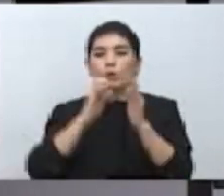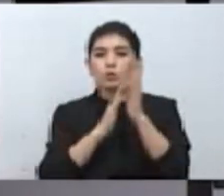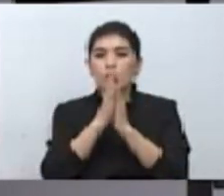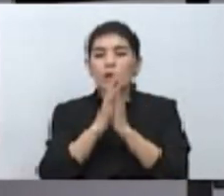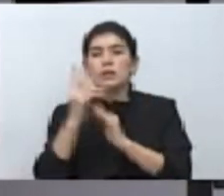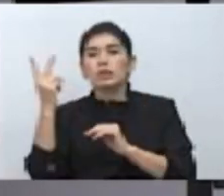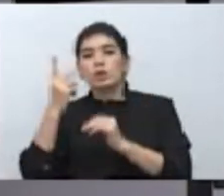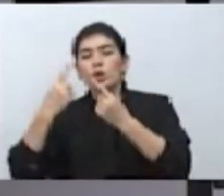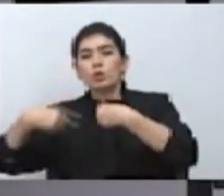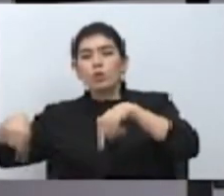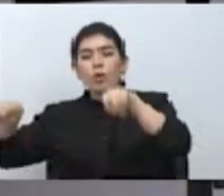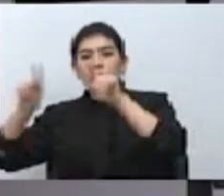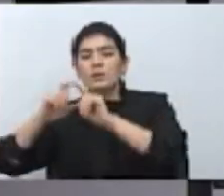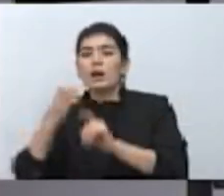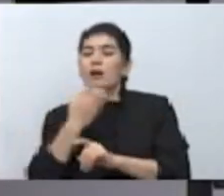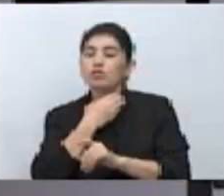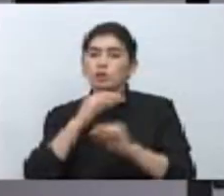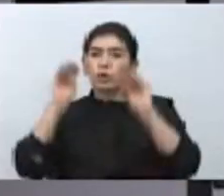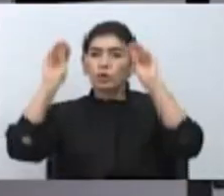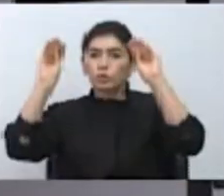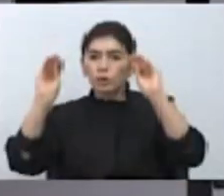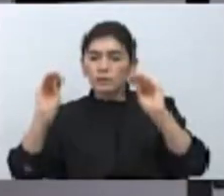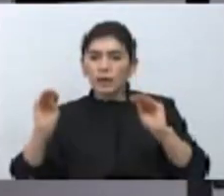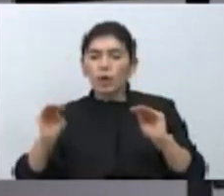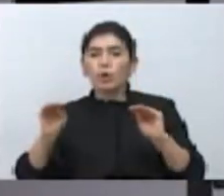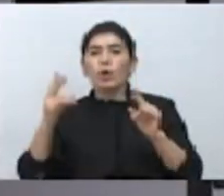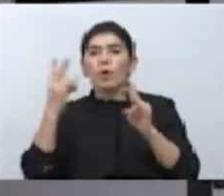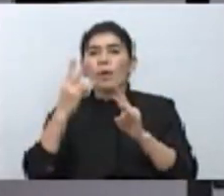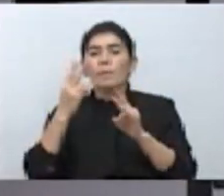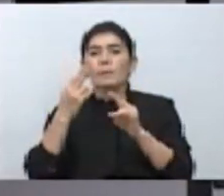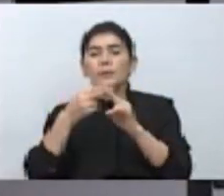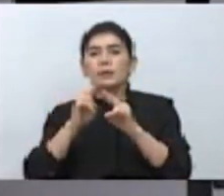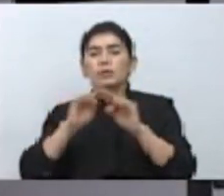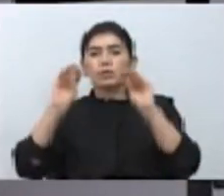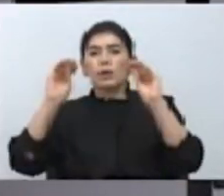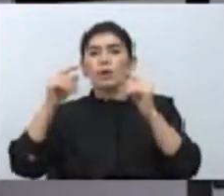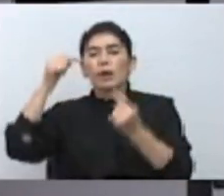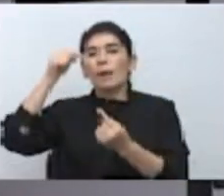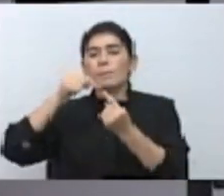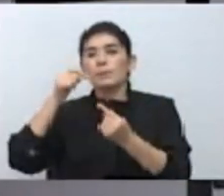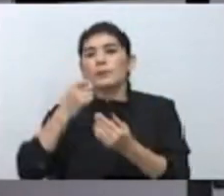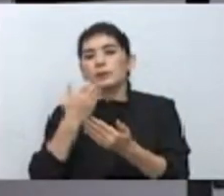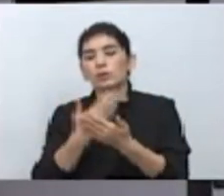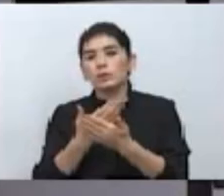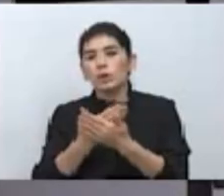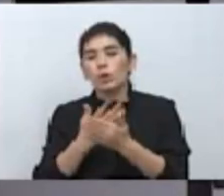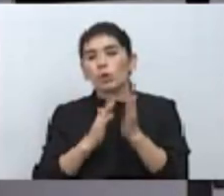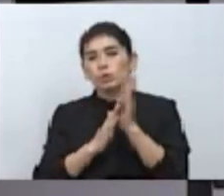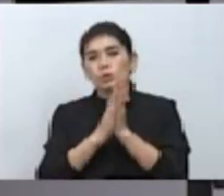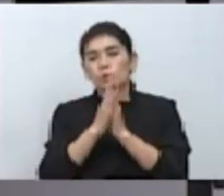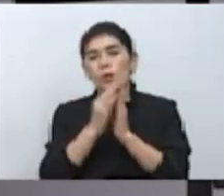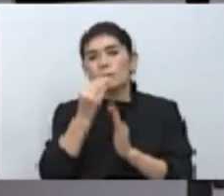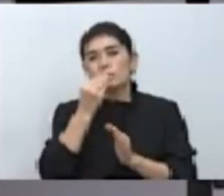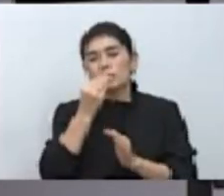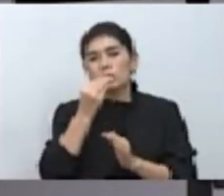o'simliklar, ikkinchi doiraga esa hayvon joylanadi va ularga xos belgilar bir chekkadan yozib chiqiladi. Masalan, o'simliklarning